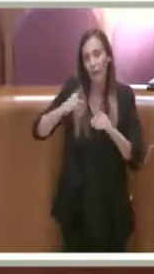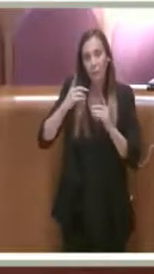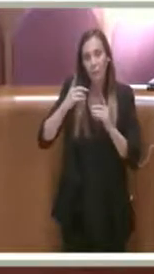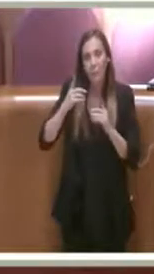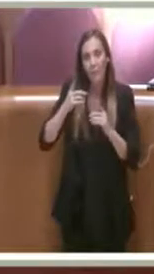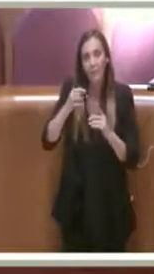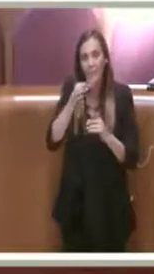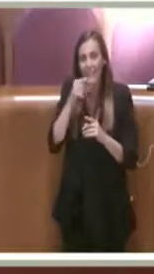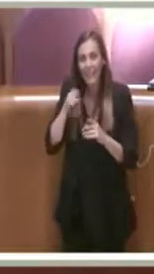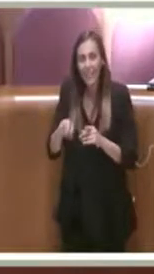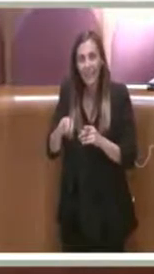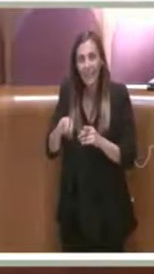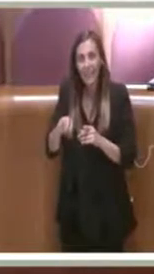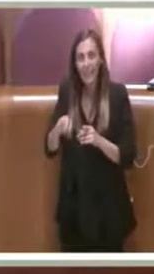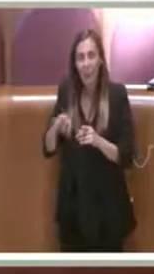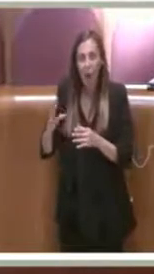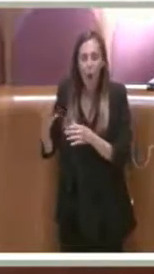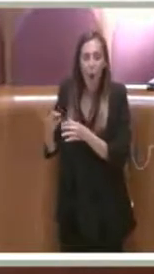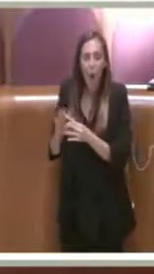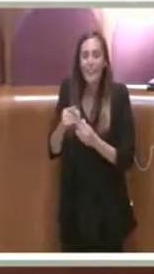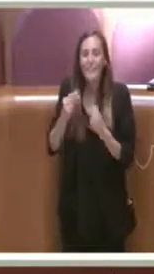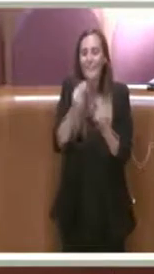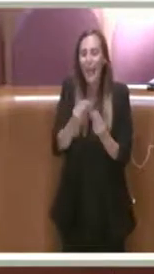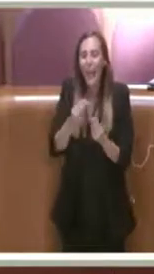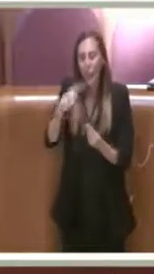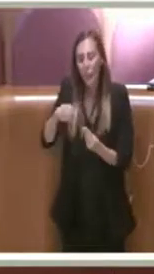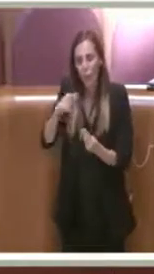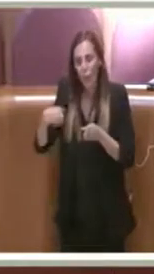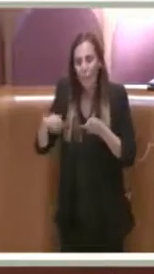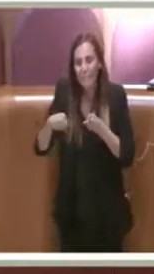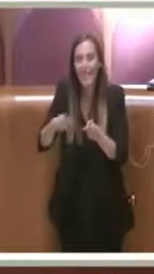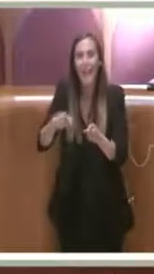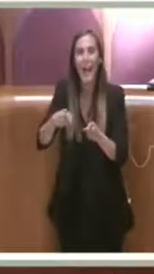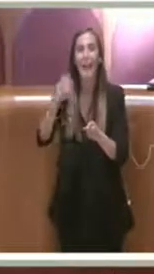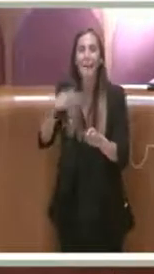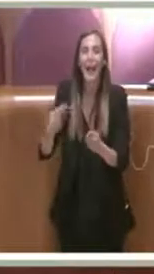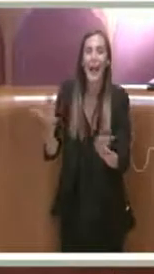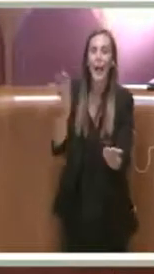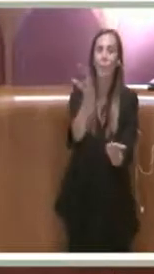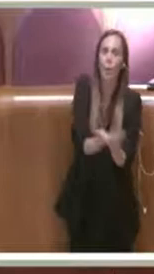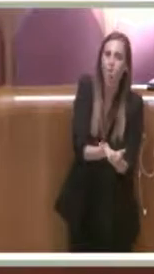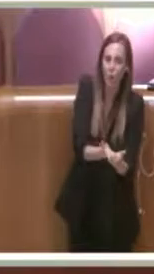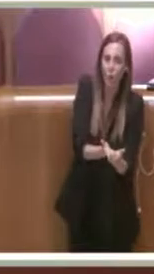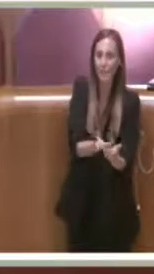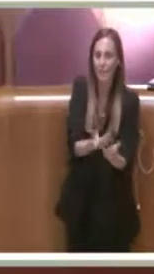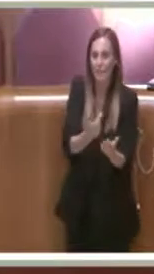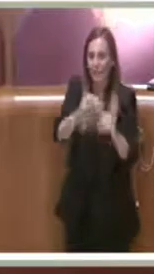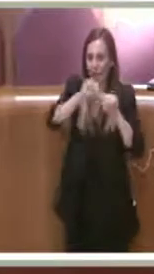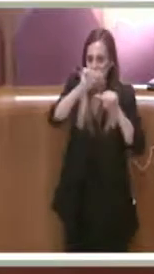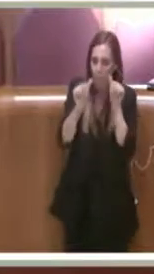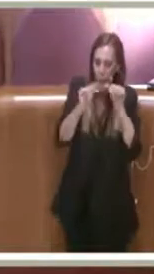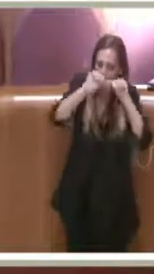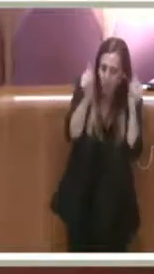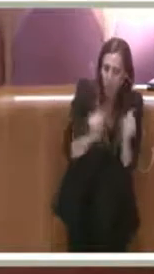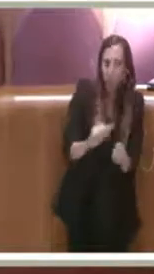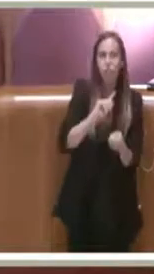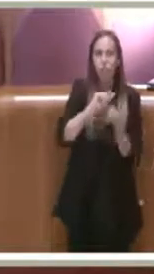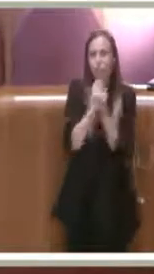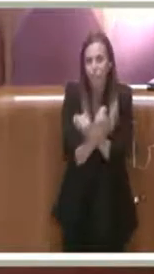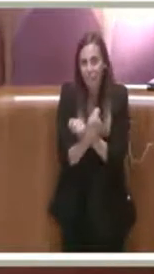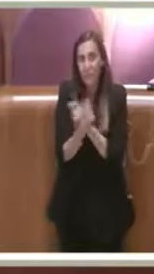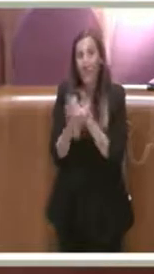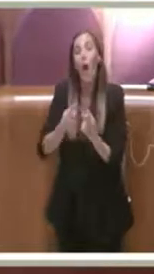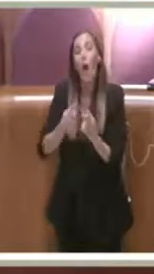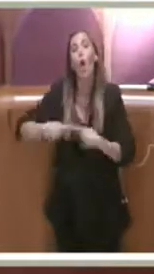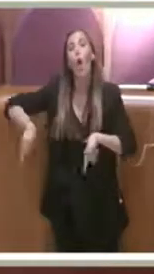devono orientare l'attuazione della proposta. Abbiamo cambiato le modalità di presentazione, di trattazione. Infine, sulle